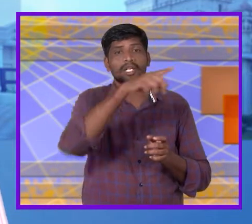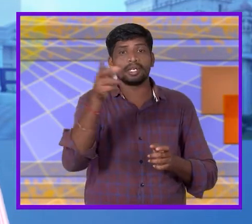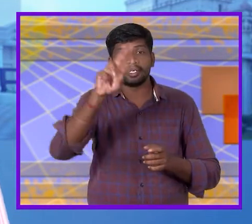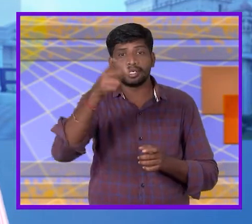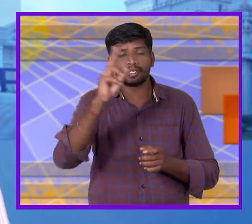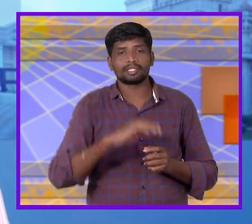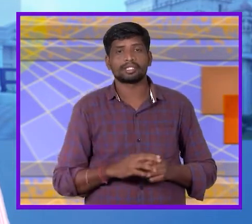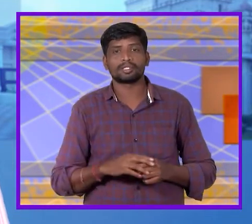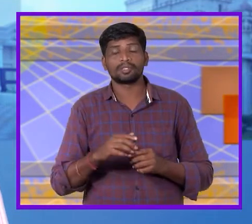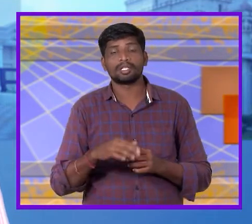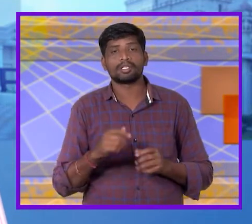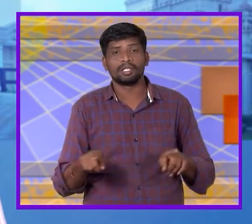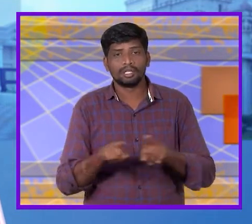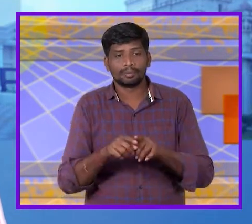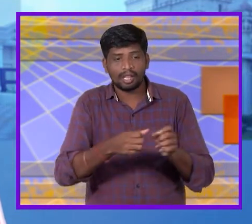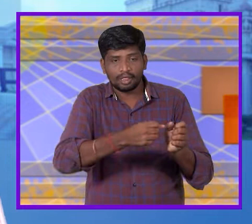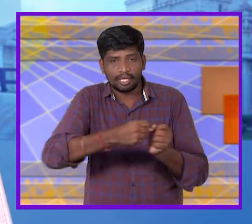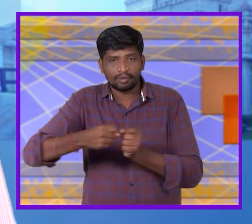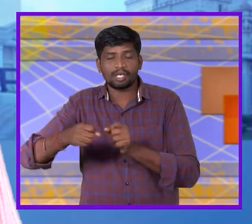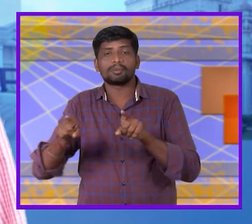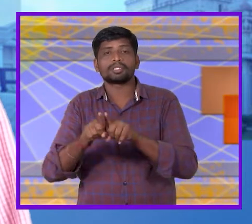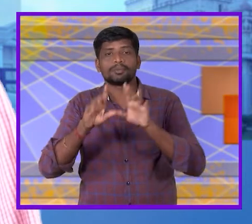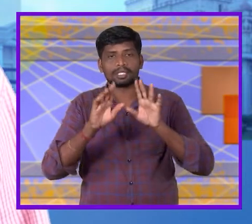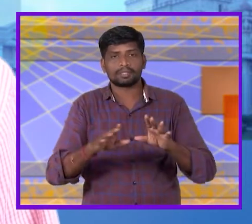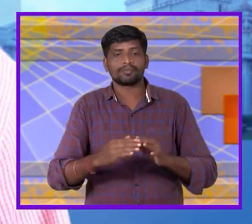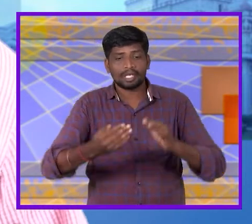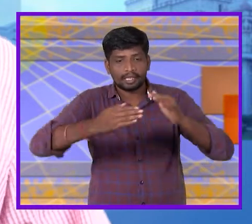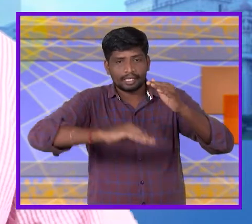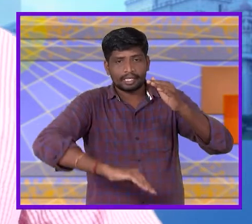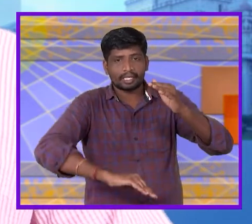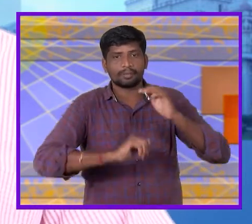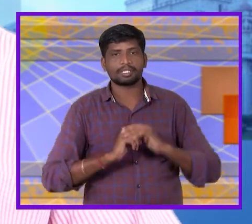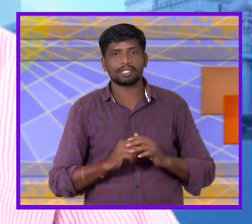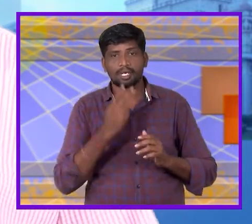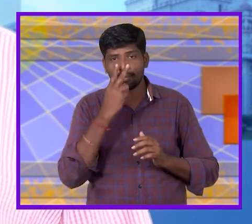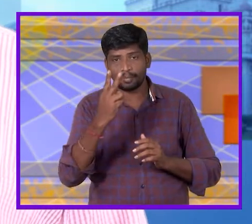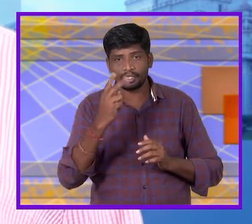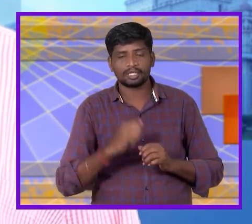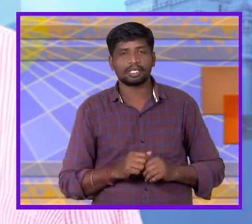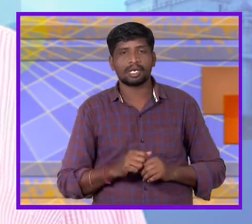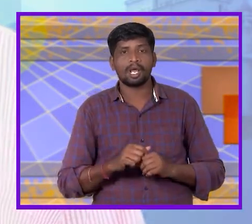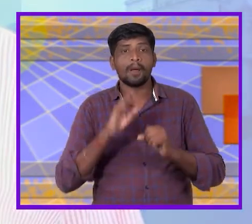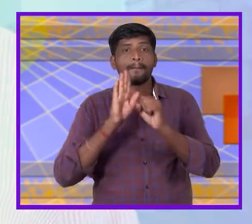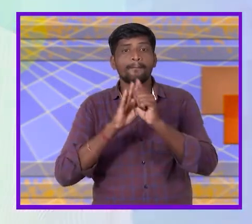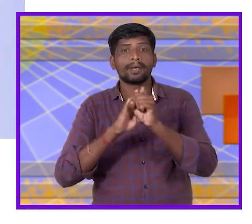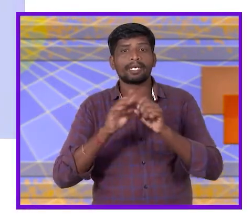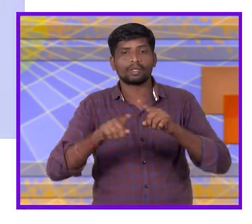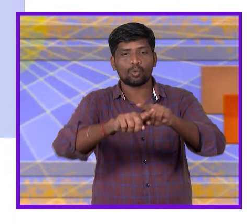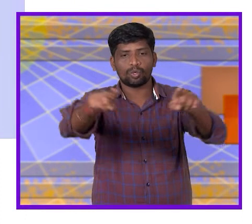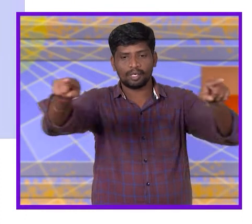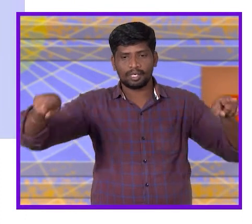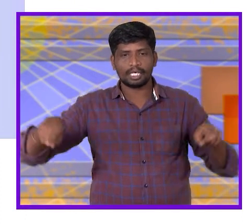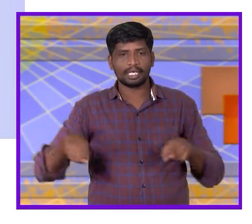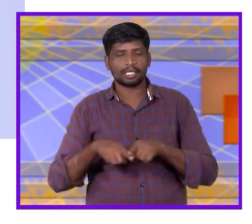திருவாரூர் தேர் போன்ற இந்த அமைப்பில் பொருத்தப்பட்டிருக்கிறது. இதுக்கு கீழே பார்த்திங்கன்னா ஒரு பெரிய நிகழ்ச்சி அரங்கமானது